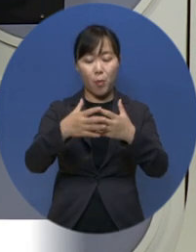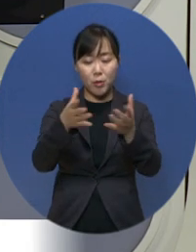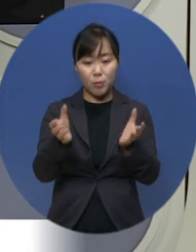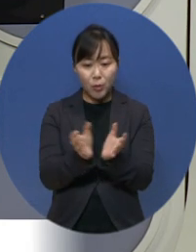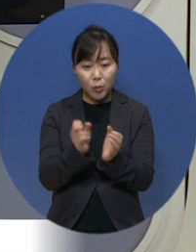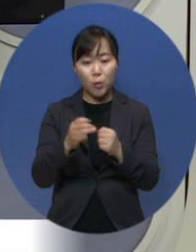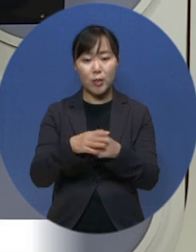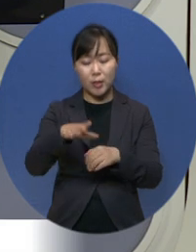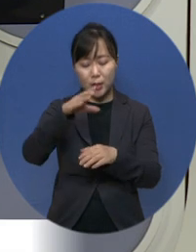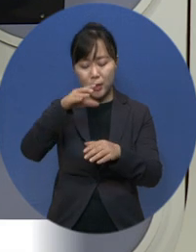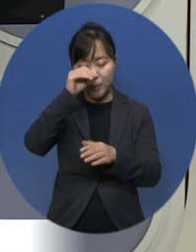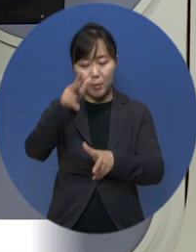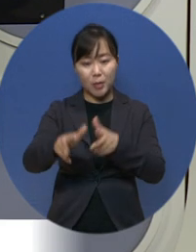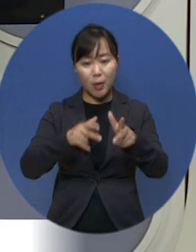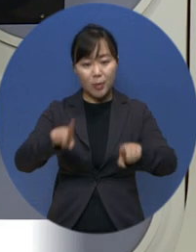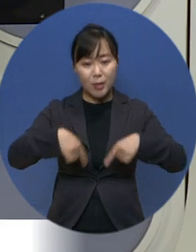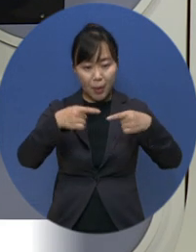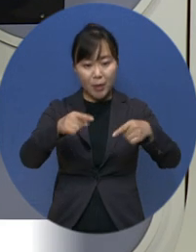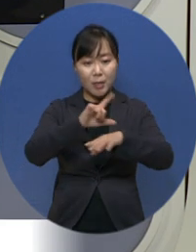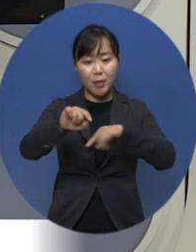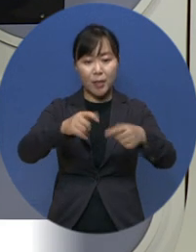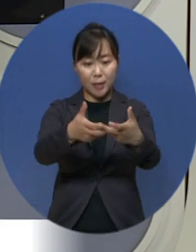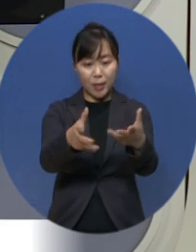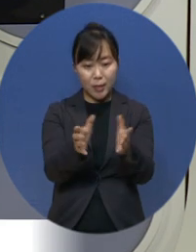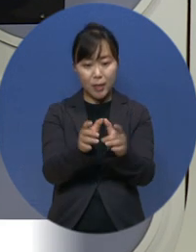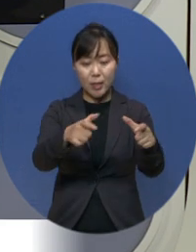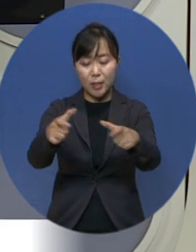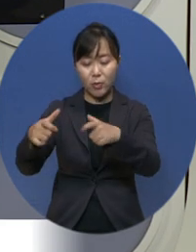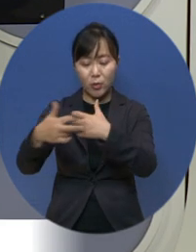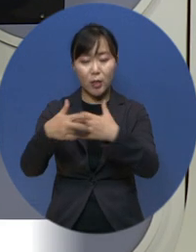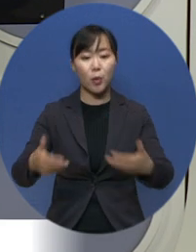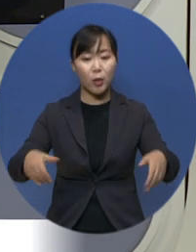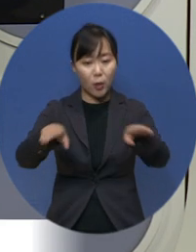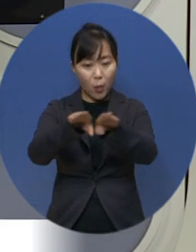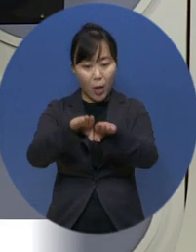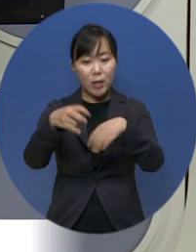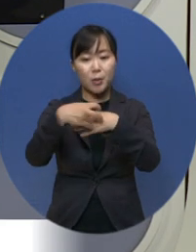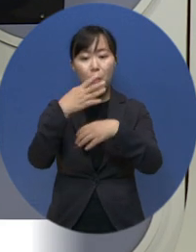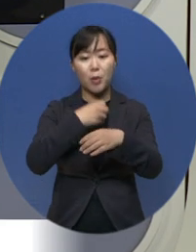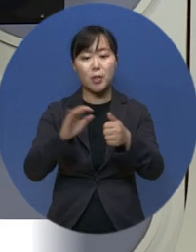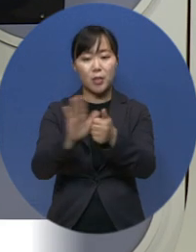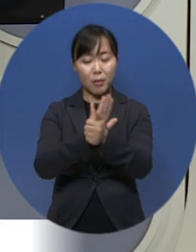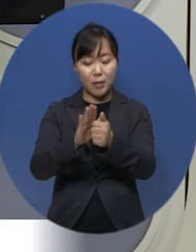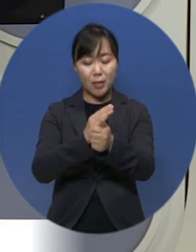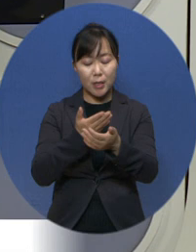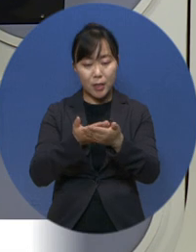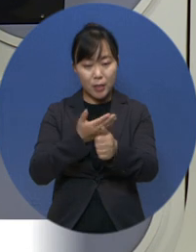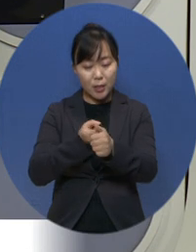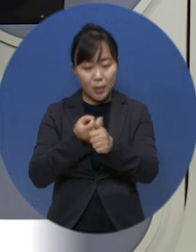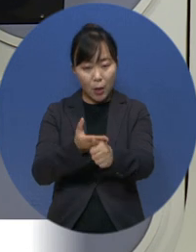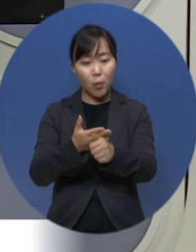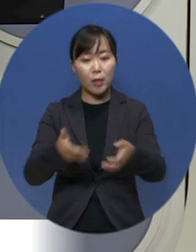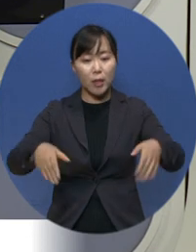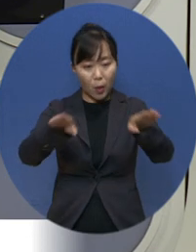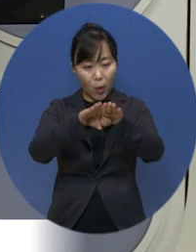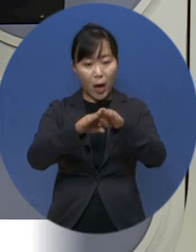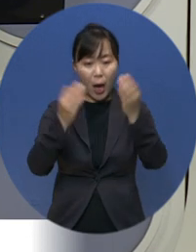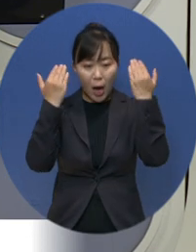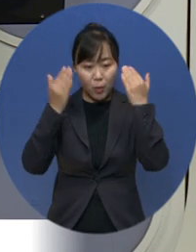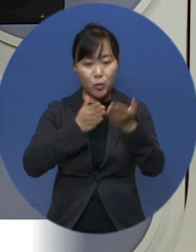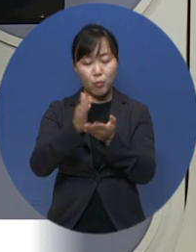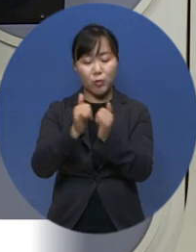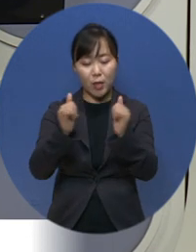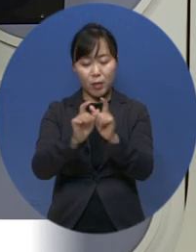시범사업 참여 지방 자체 단체와 지역 의료기관 의료 복지서비스 제공 기관 학계 전문가 등